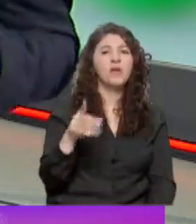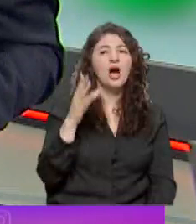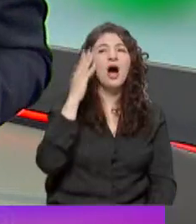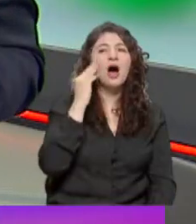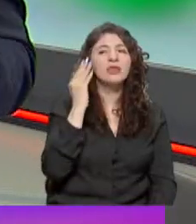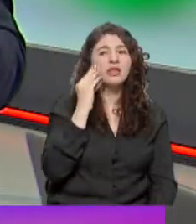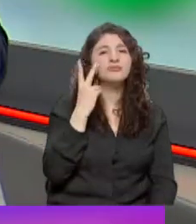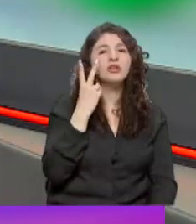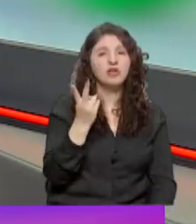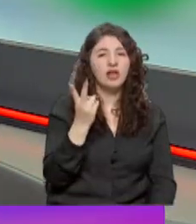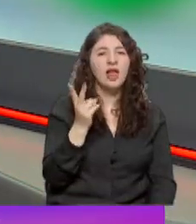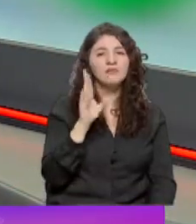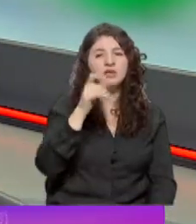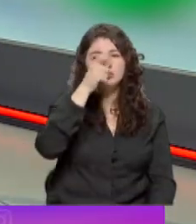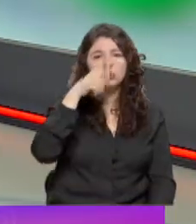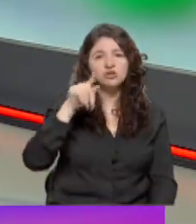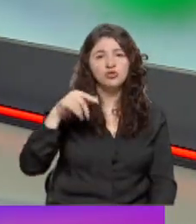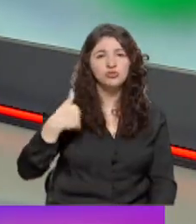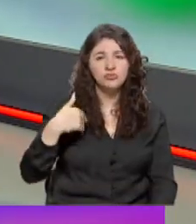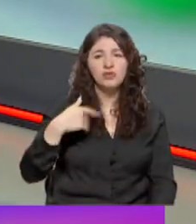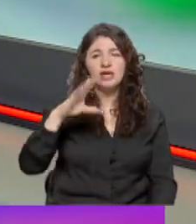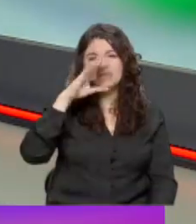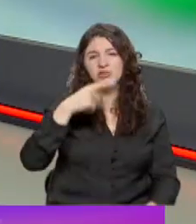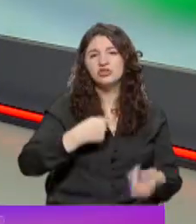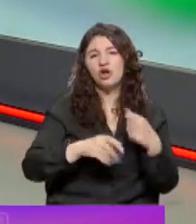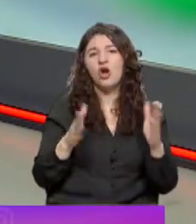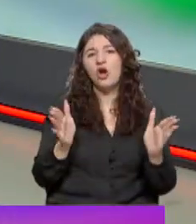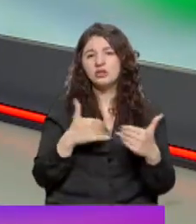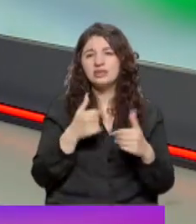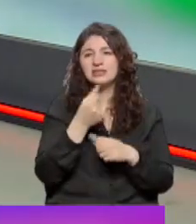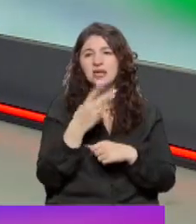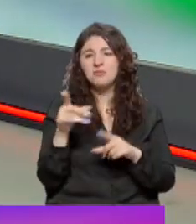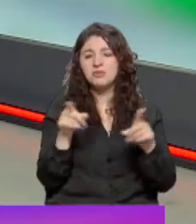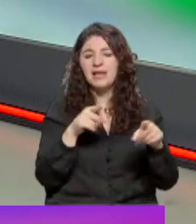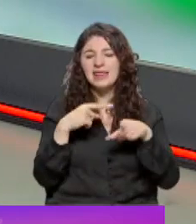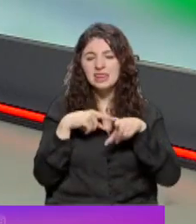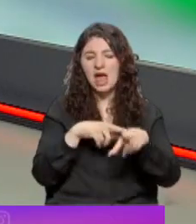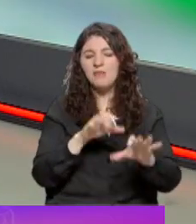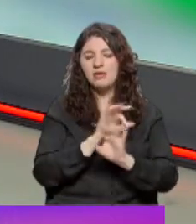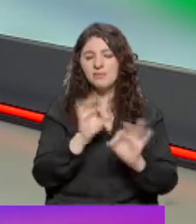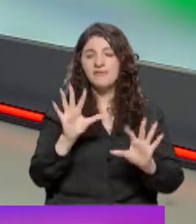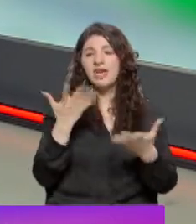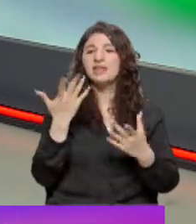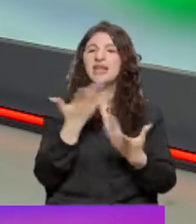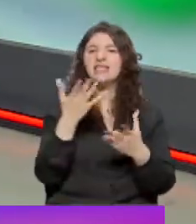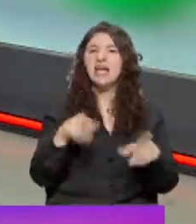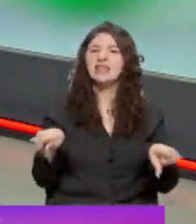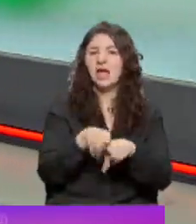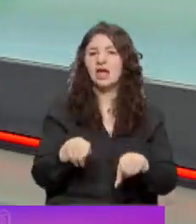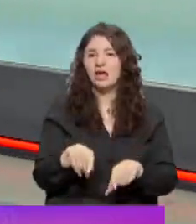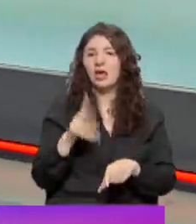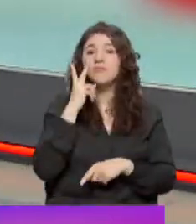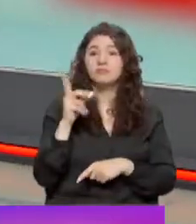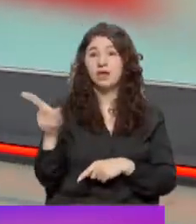anladığımız kadarıyla Türk ve İstanbul Ticaret Odası'nın rakamları birbirini takip ediyor ya da neredeyse denk